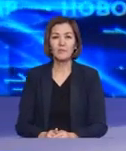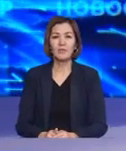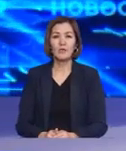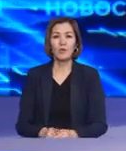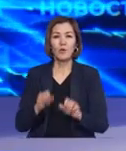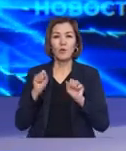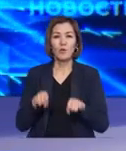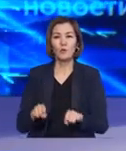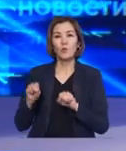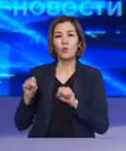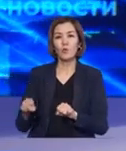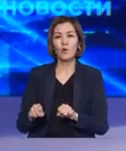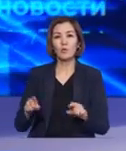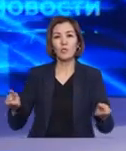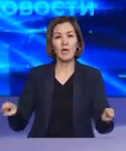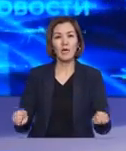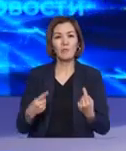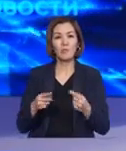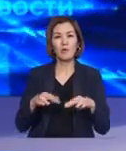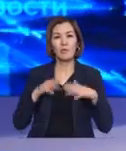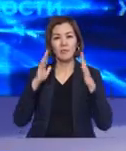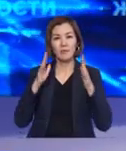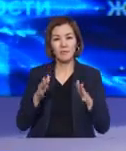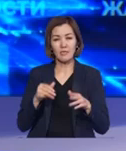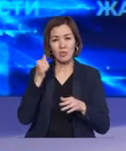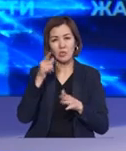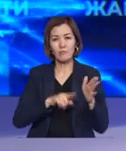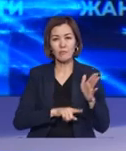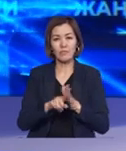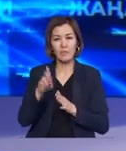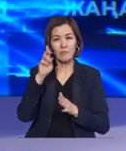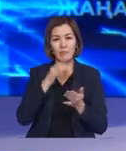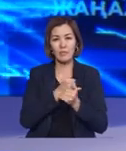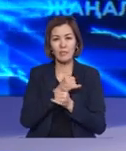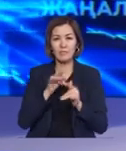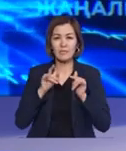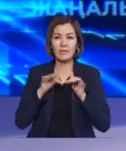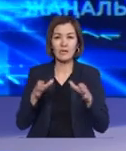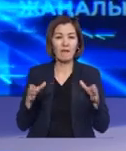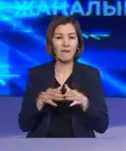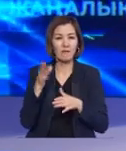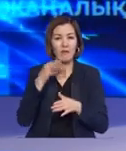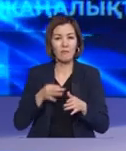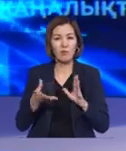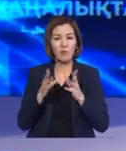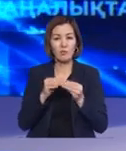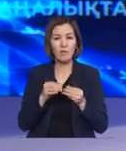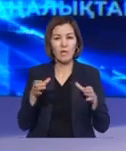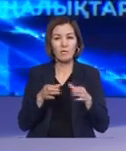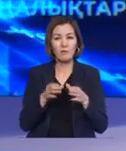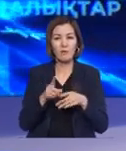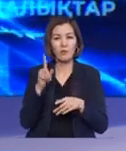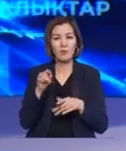Азаматтардың құқығын қорғау және оны қалпына келтіру басты назарда. Жыл басынан бері мемлекеттік қызмет істері агенттігінің Алматы облысы бойынша